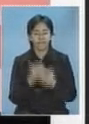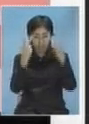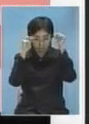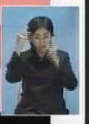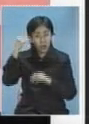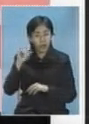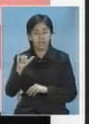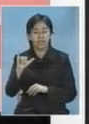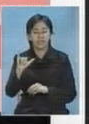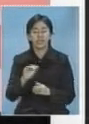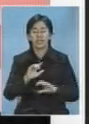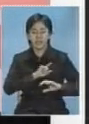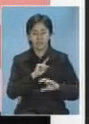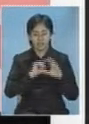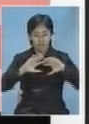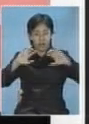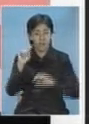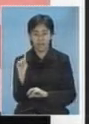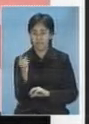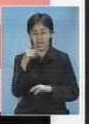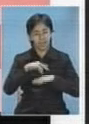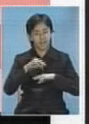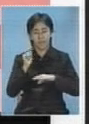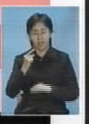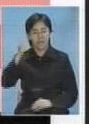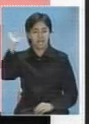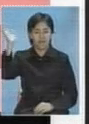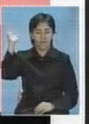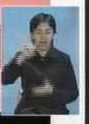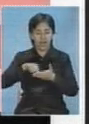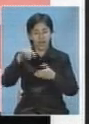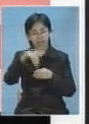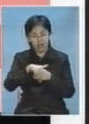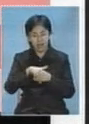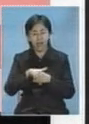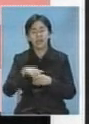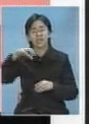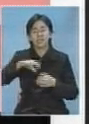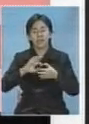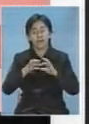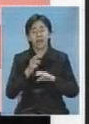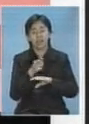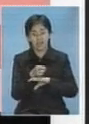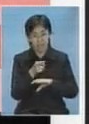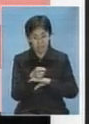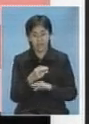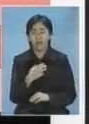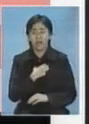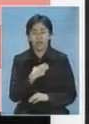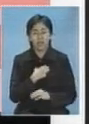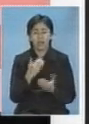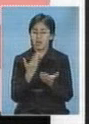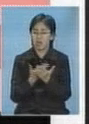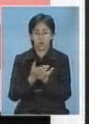ยิ่งลักษณ์รับเป็นรัฐบาลใหม่ๆปราศัยหาเสียงที่สนามราชมังคลากีฬาสถานว่าจะยกเลิกกองทุน